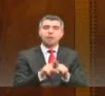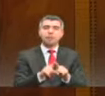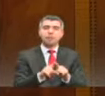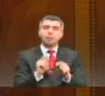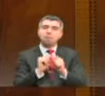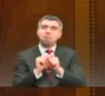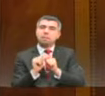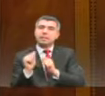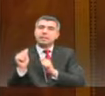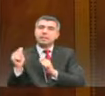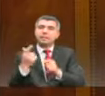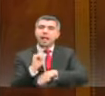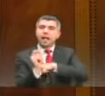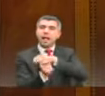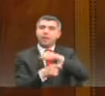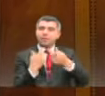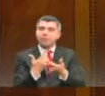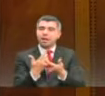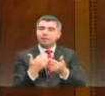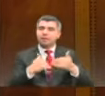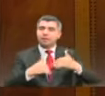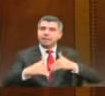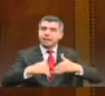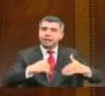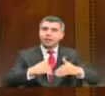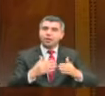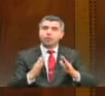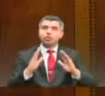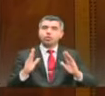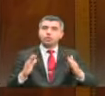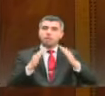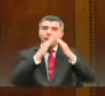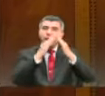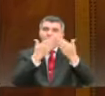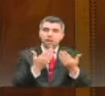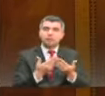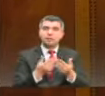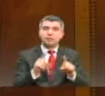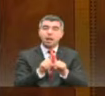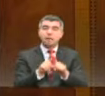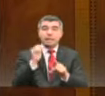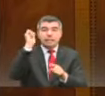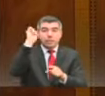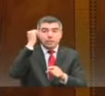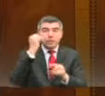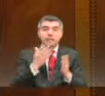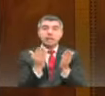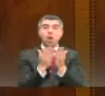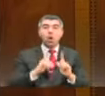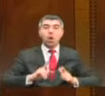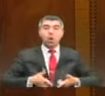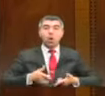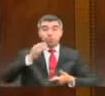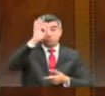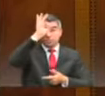العزلة عن العالم القروي وتنمية المناطق الجبلية وتشجيع التمدرس والتكوين ومحاربة الأمية